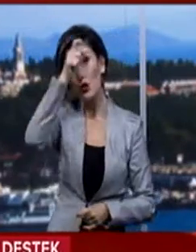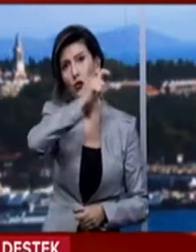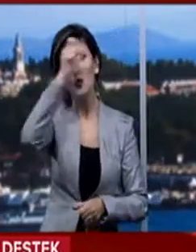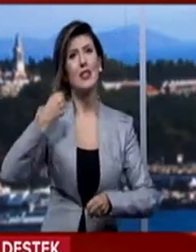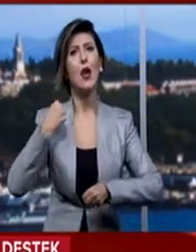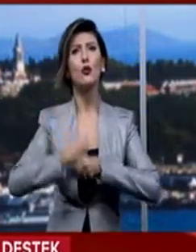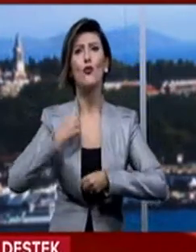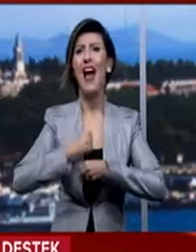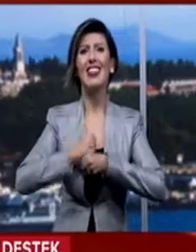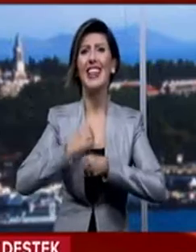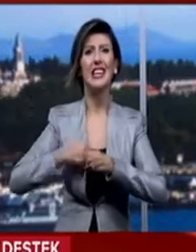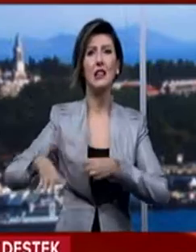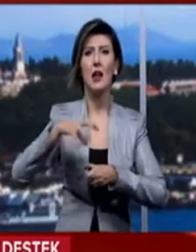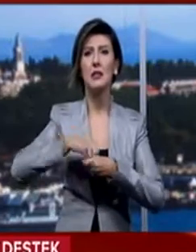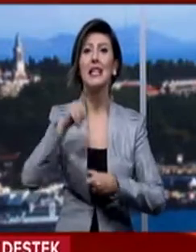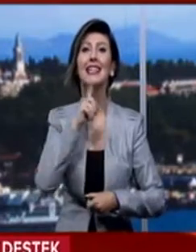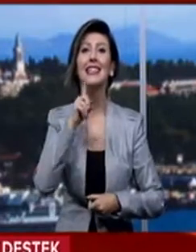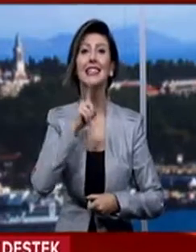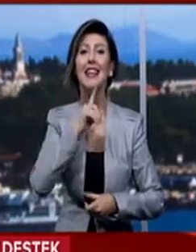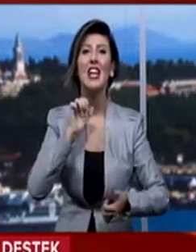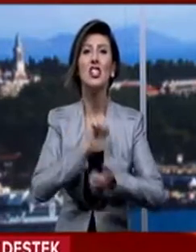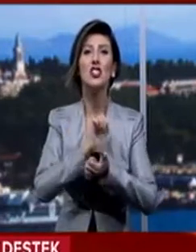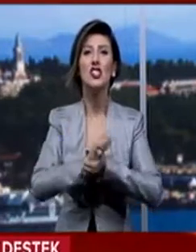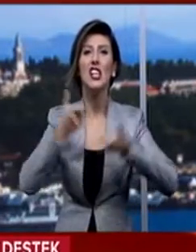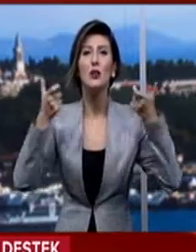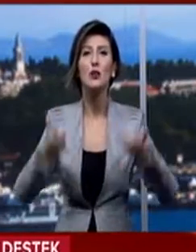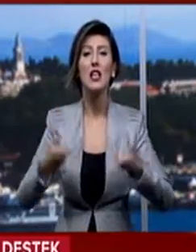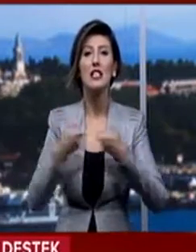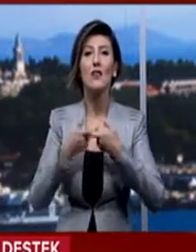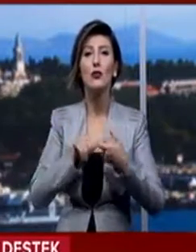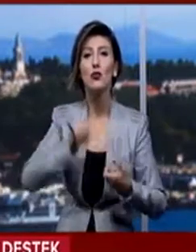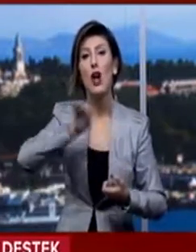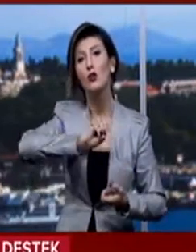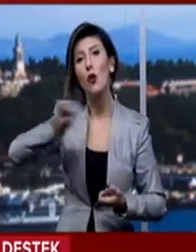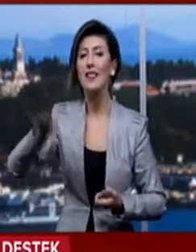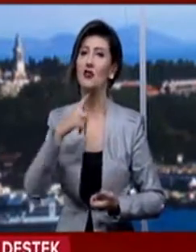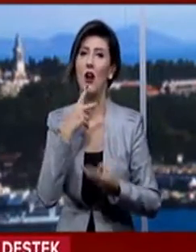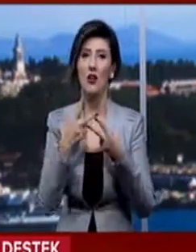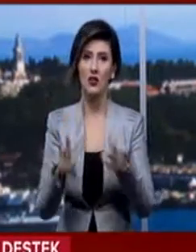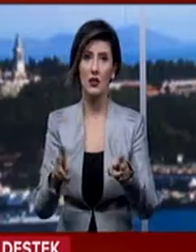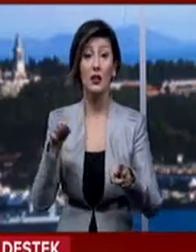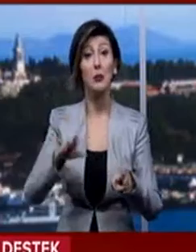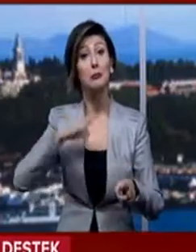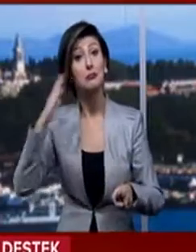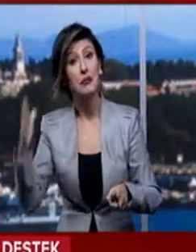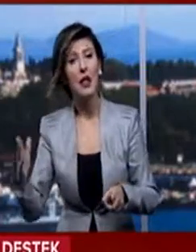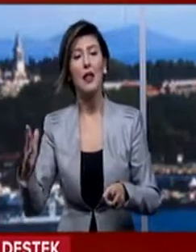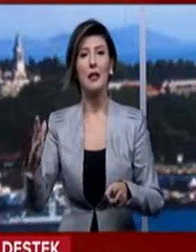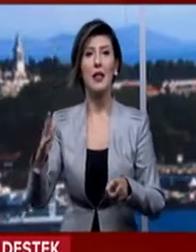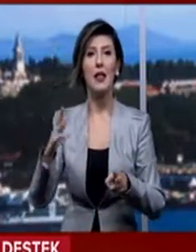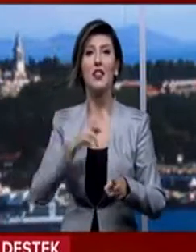Türkiye'nin güvenliği kapsamında İngiltere'nin de İncirlik üssüne savaş uçakları göndereceğini açıkladı. Bunun yanı